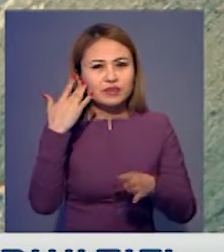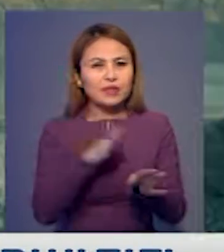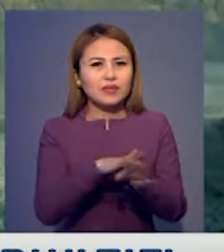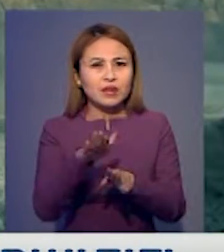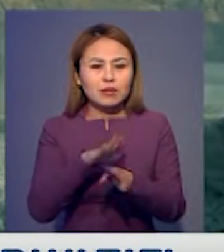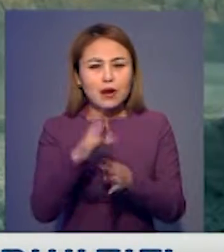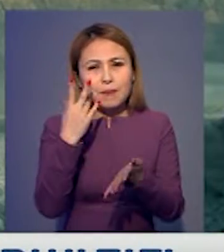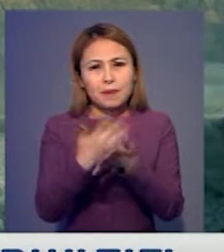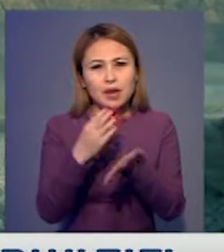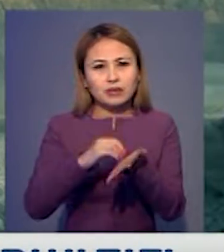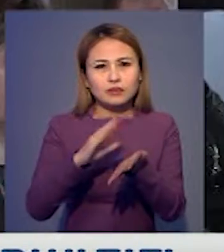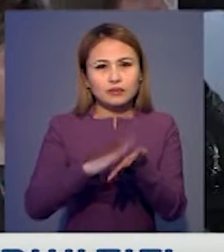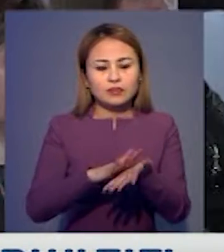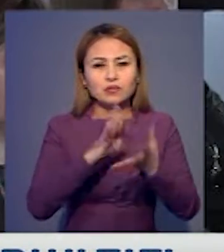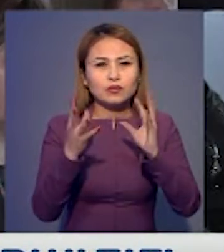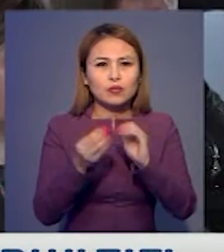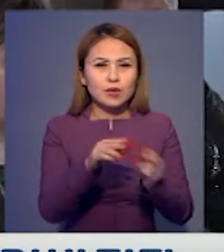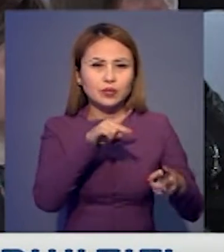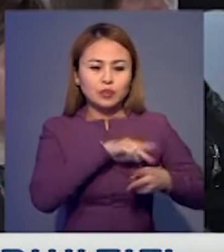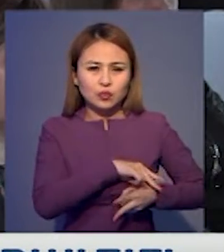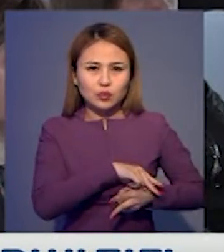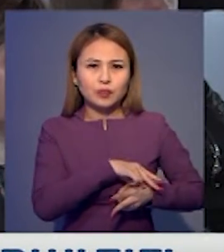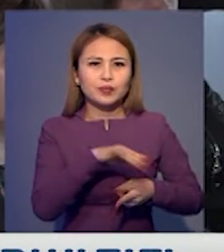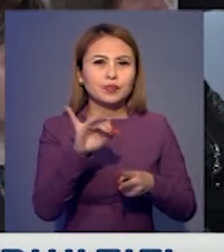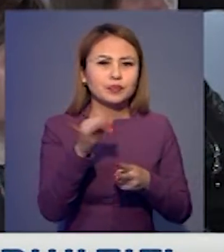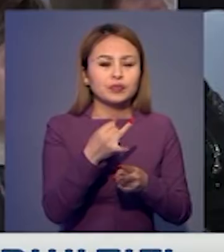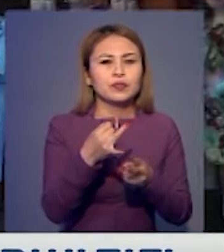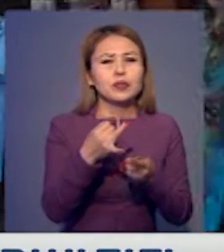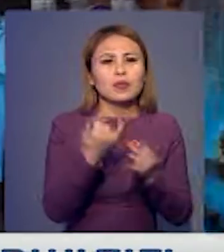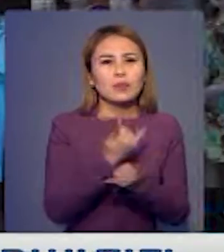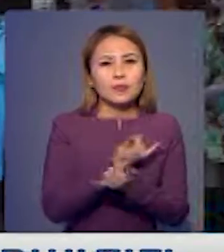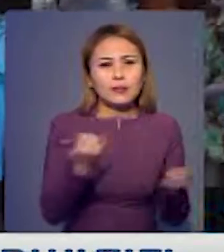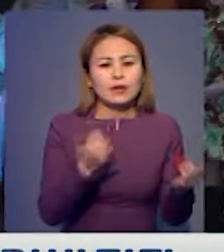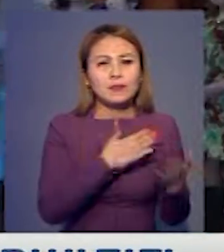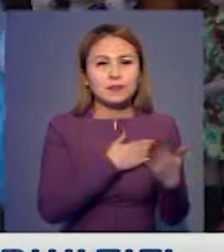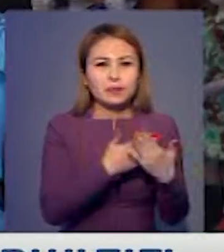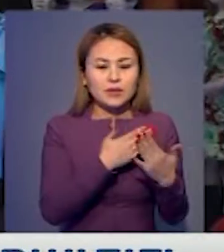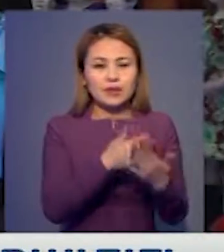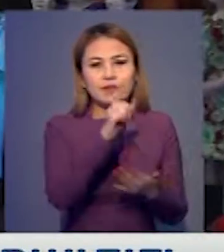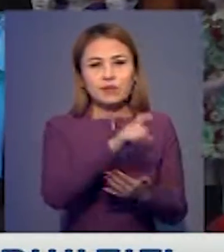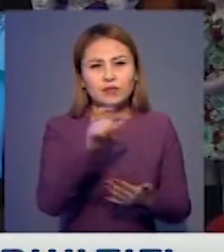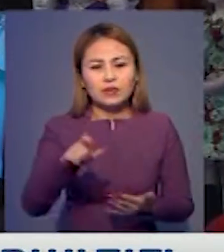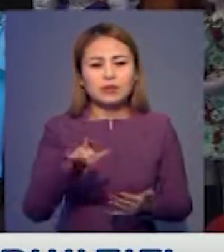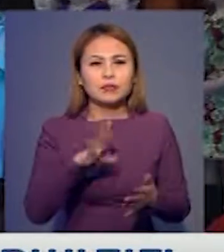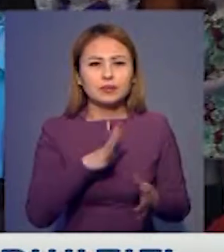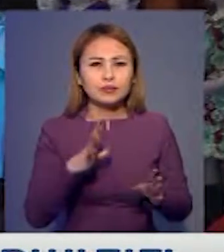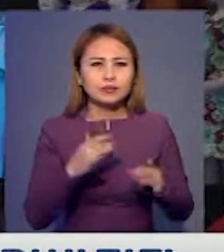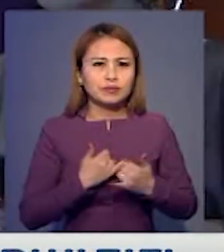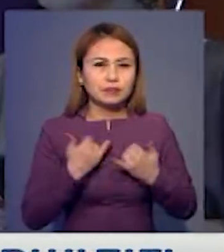өткен жылдың көрсеткіштері сараланып, еңбекте және қайырымдылық шараларда белсенділік танытқан кәсіпкерлер